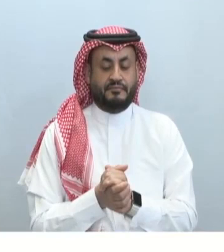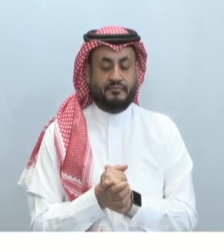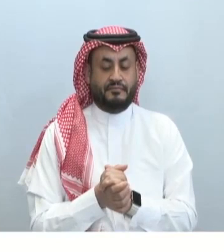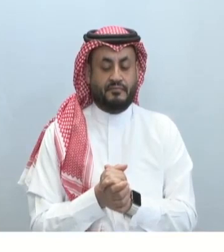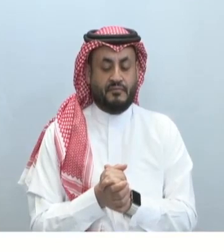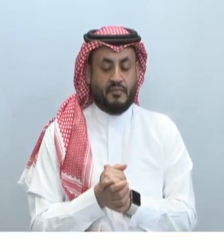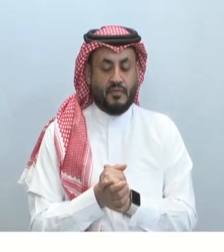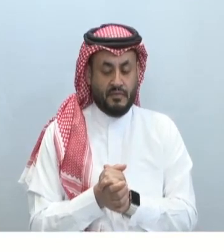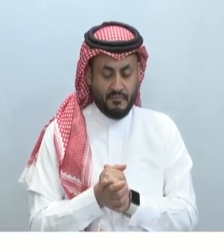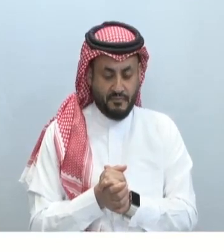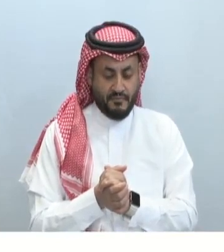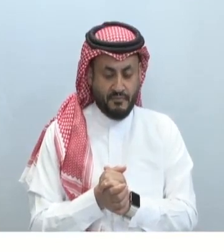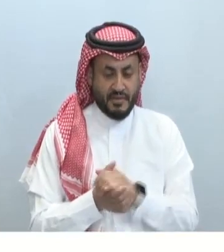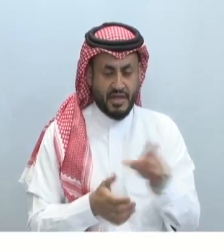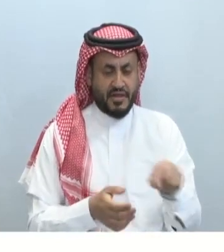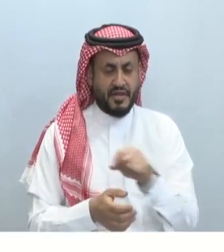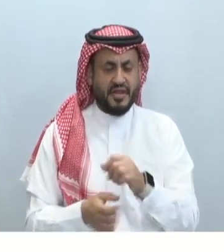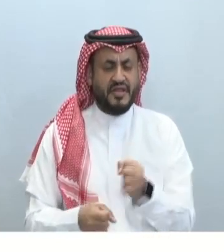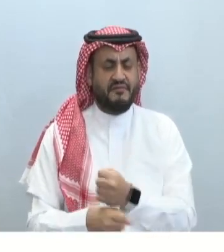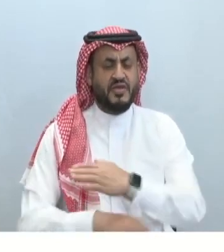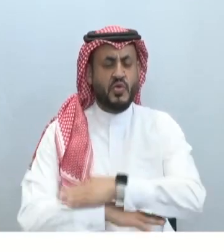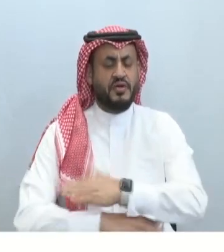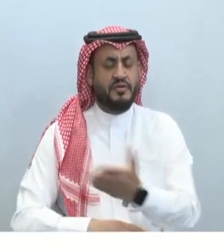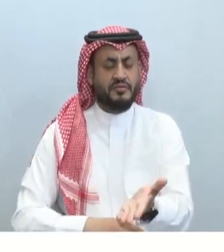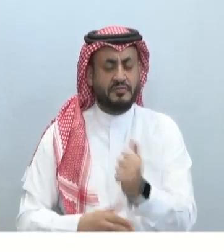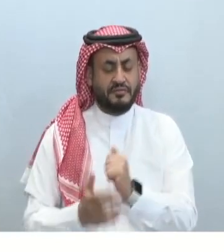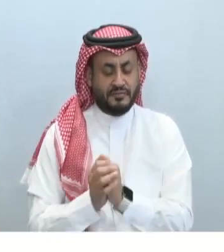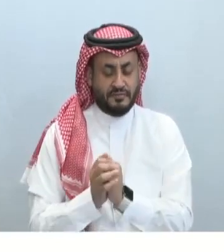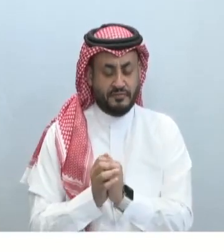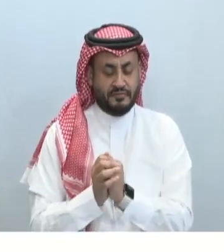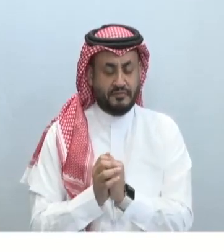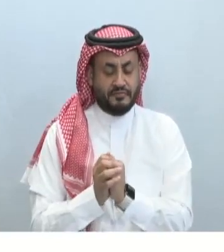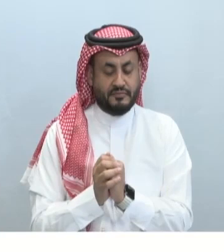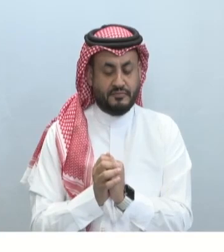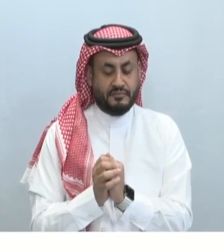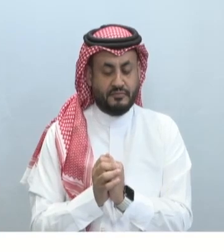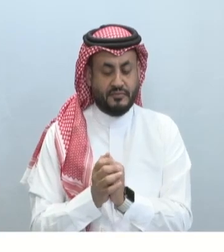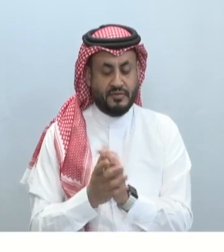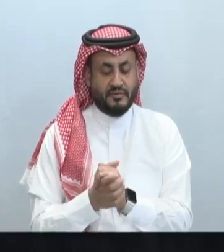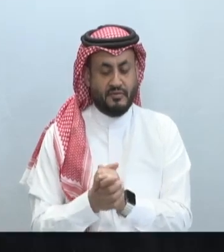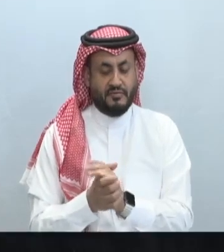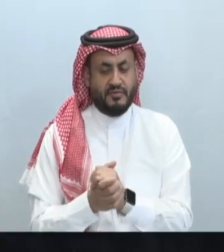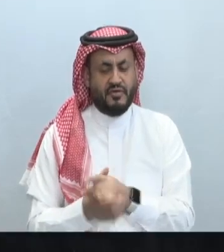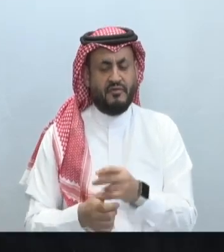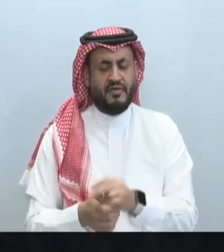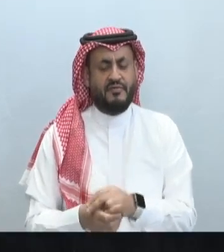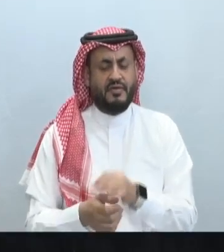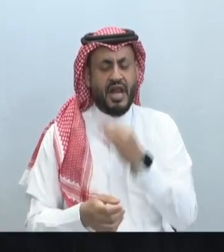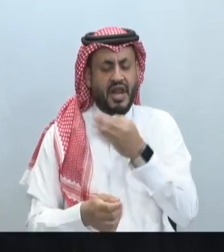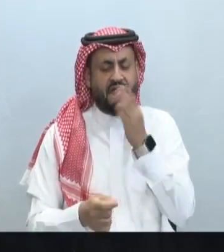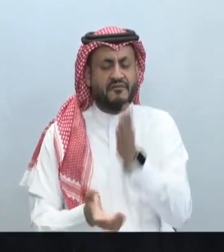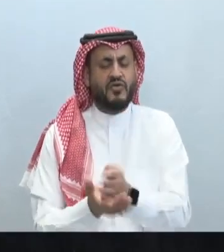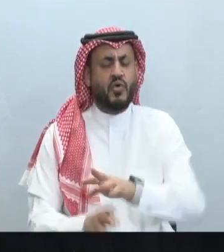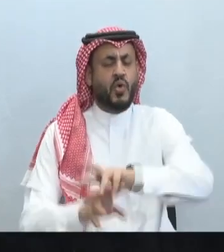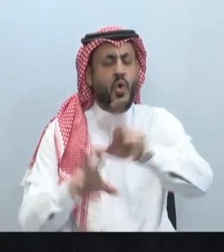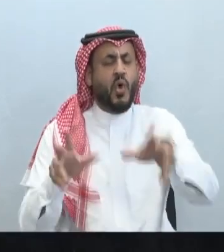ان نطبق من التطبيقات السلوكيه يجب على الانسان ان يتمثل خلق الصدق في جميع شؤونه